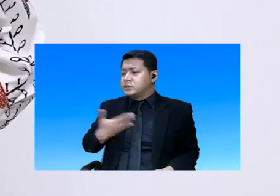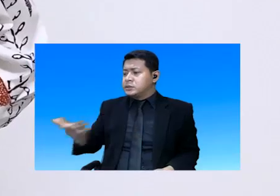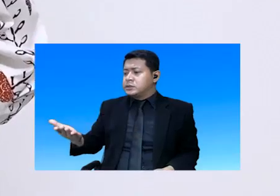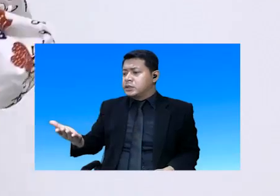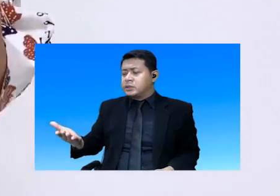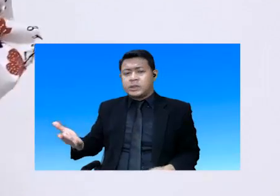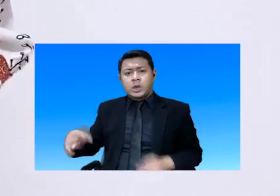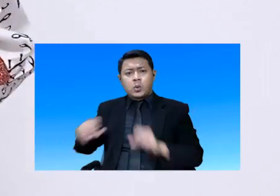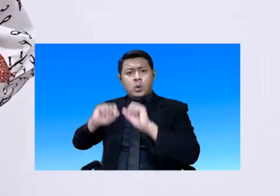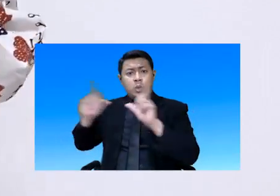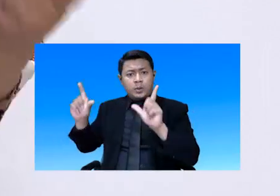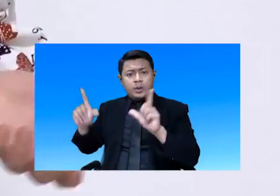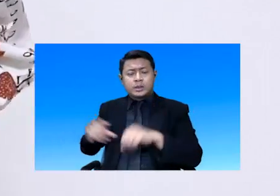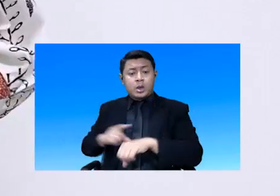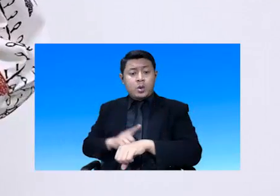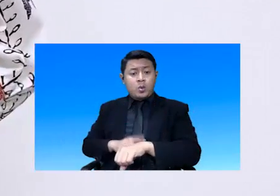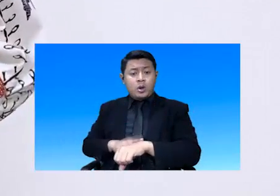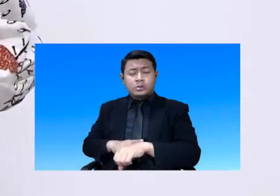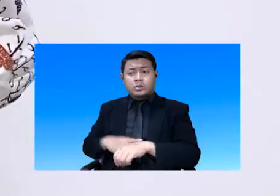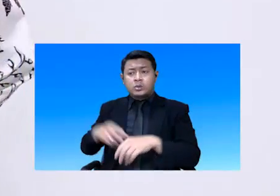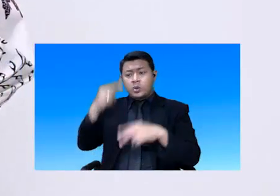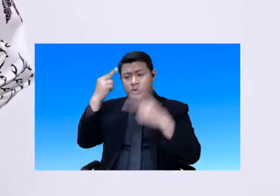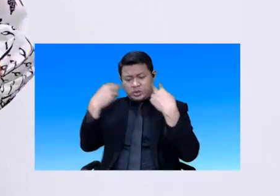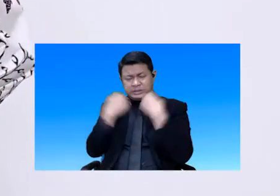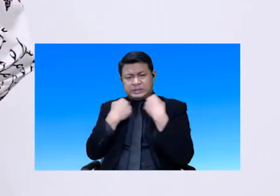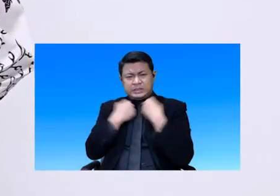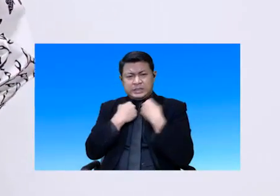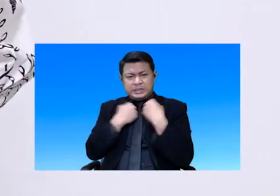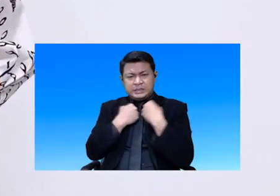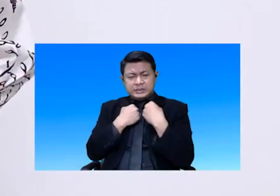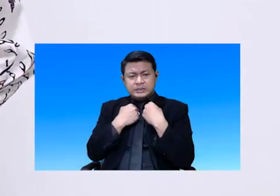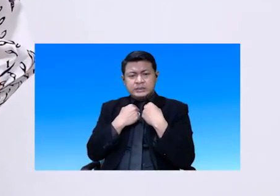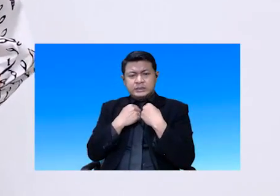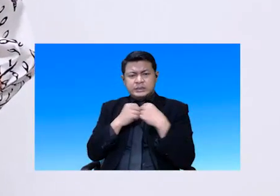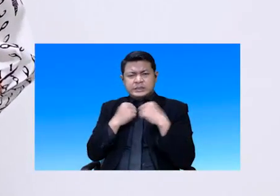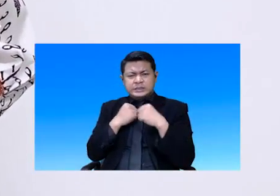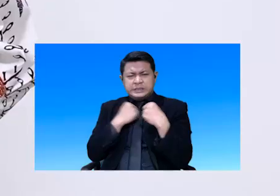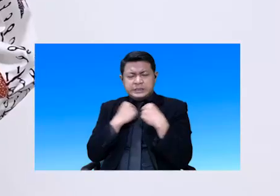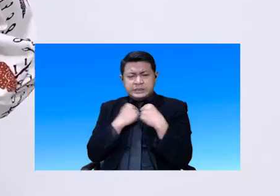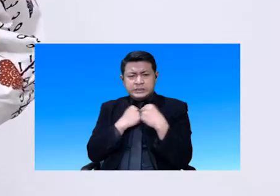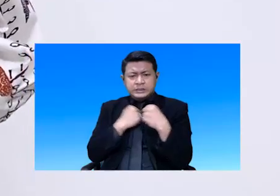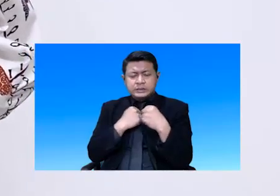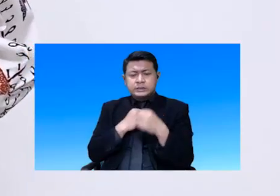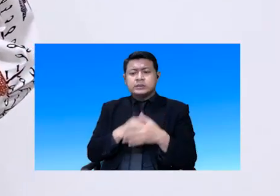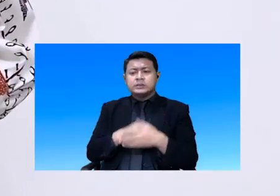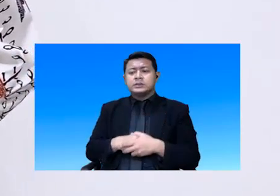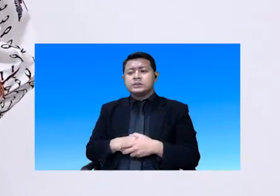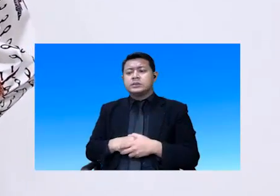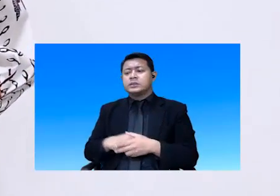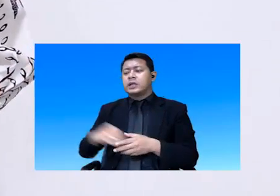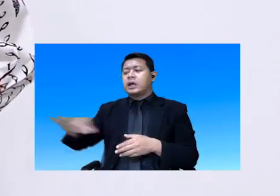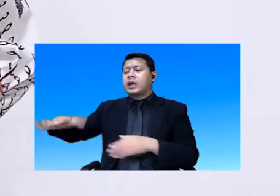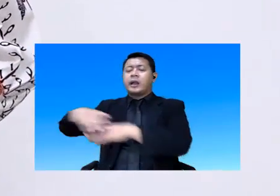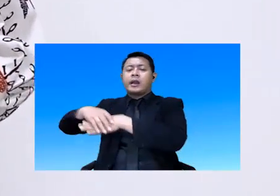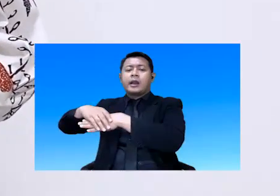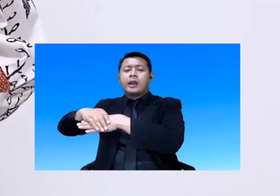sekali. Di saat suasana sangat dingin, tangan saya saja sampai dingin sekali. Tapi tangan nenek itu